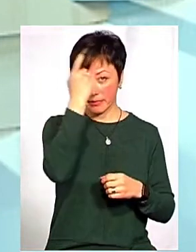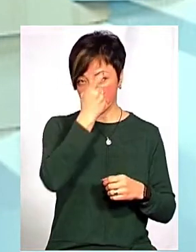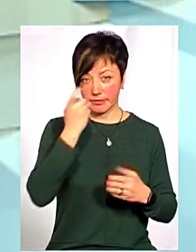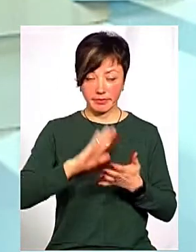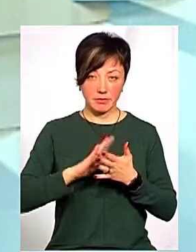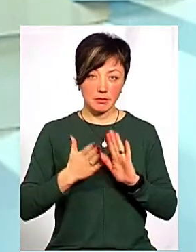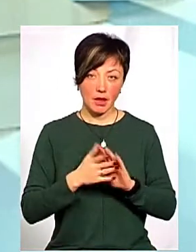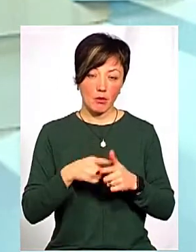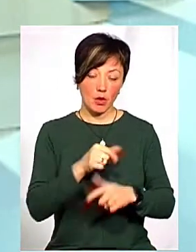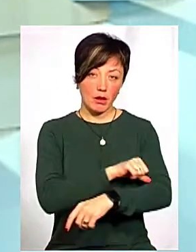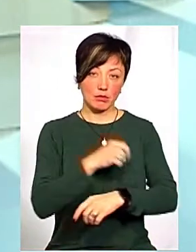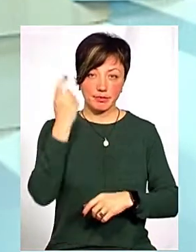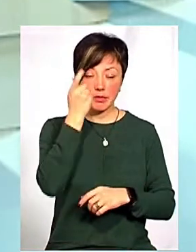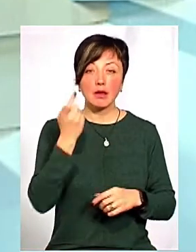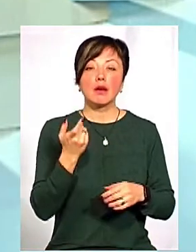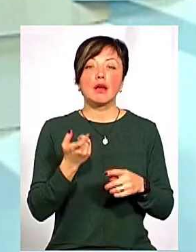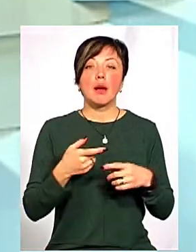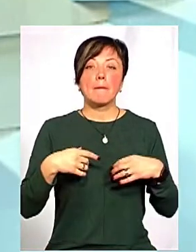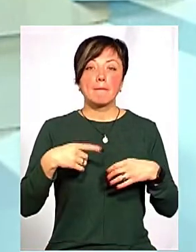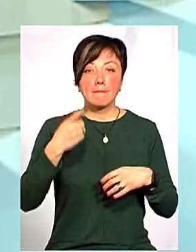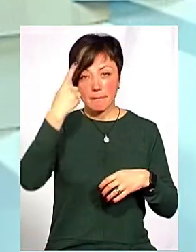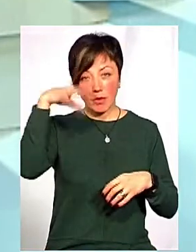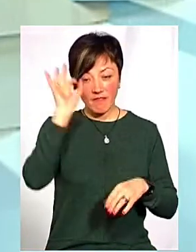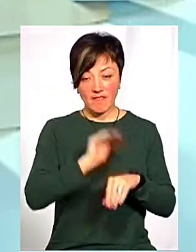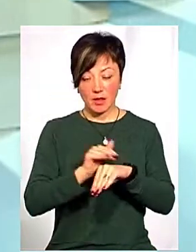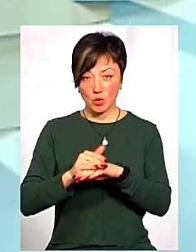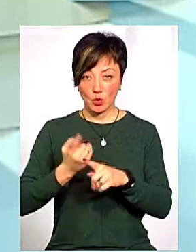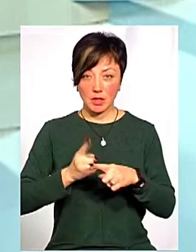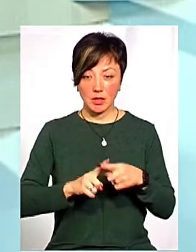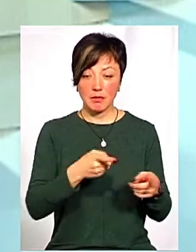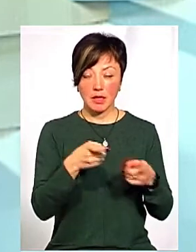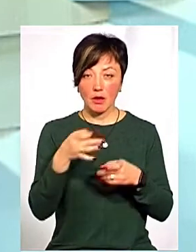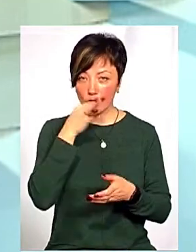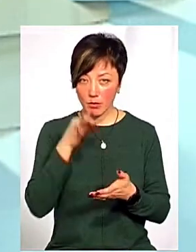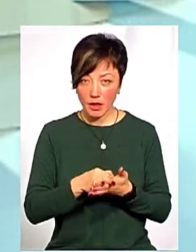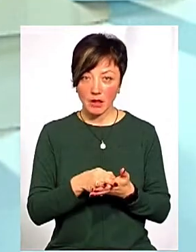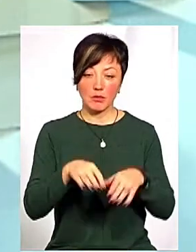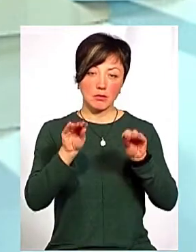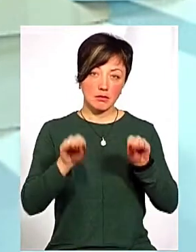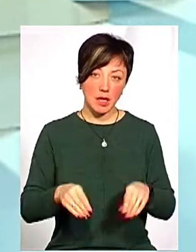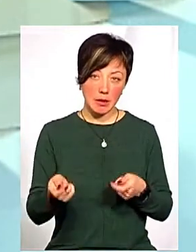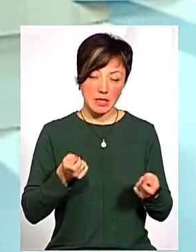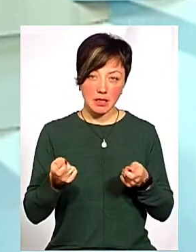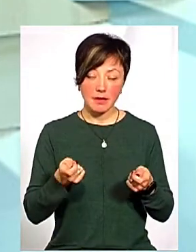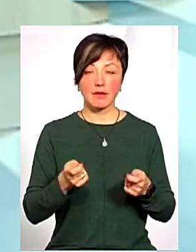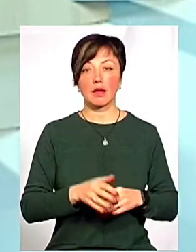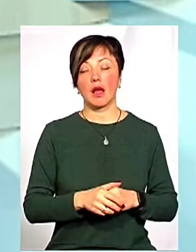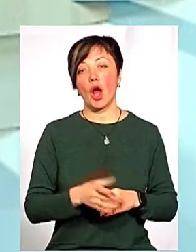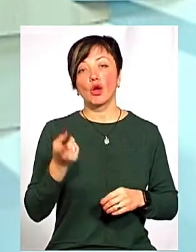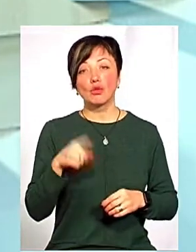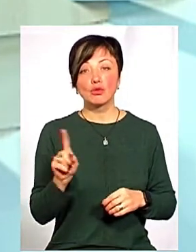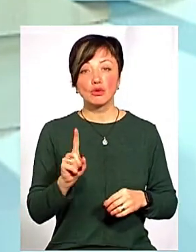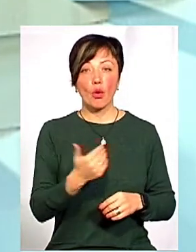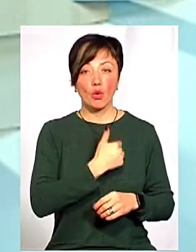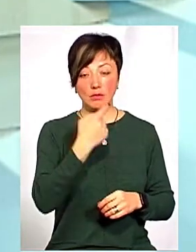стані алкогольного або наркотичного сп'яніння. Патрульні відразу фіксують дані факти, притягують водіїв до відповідальності, складають адміністративні протоколи, тому